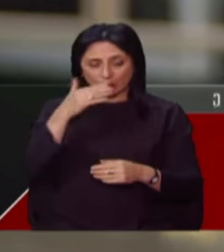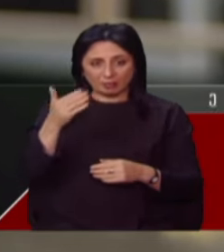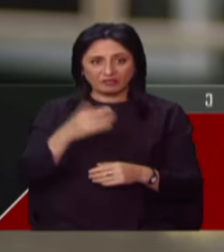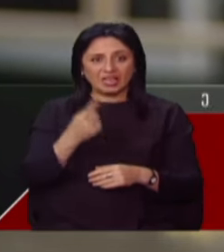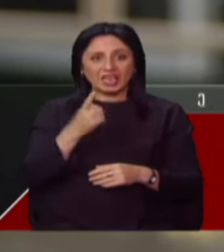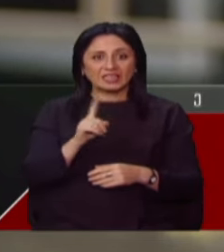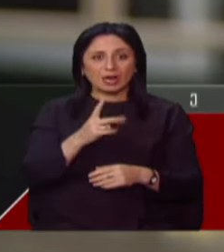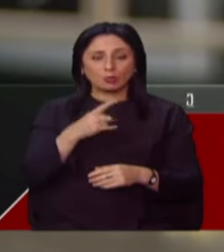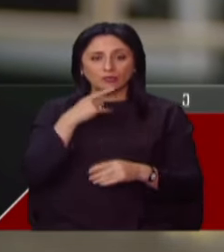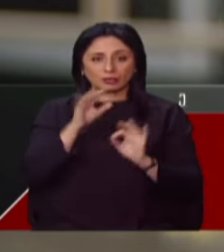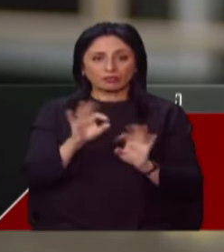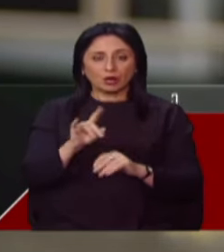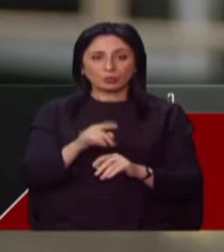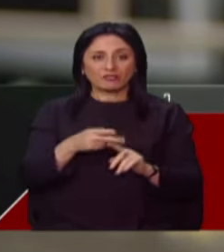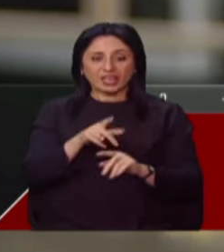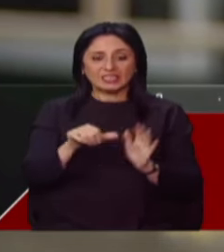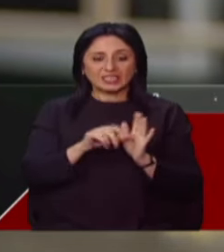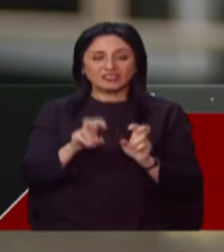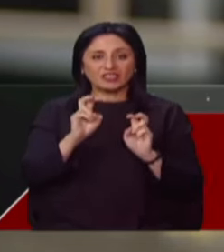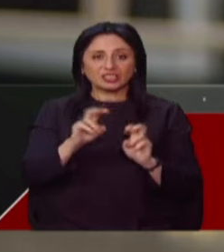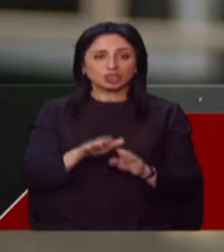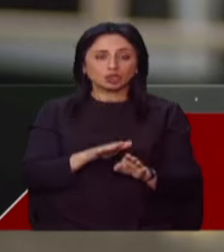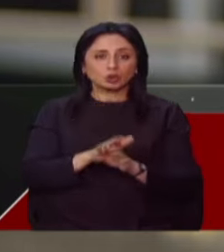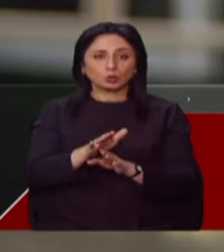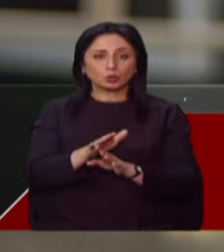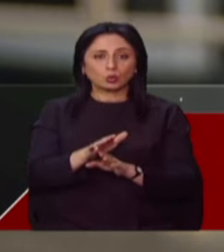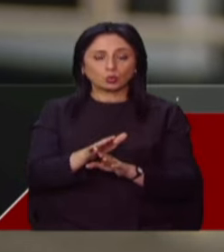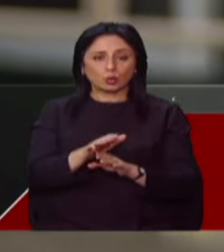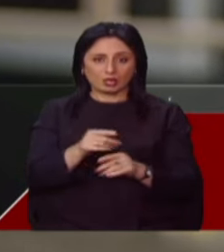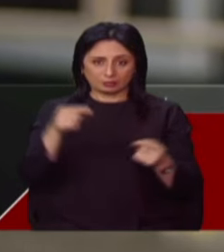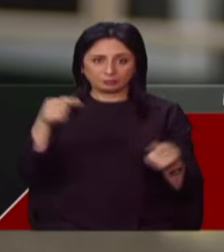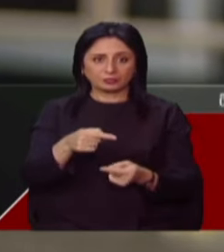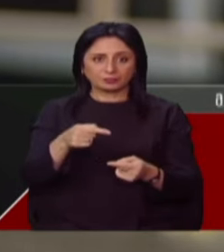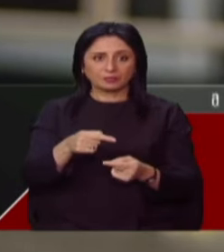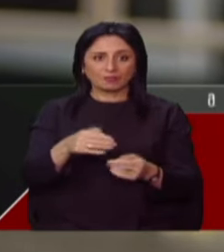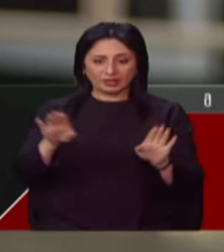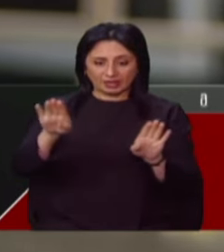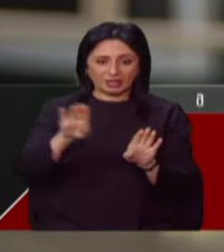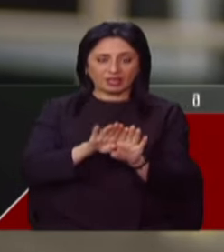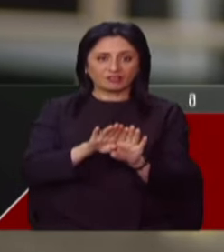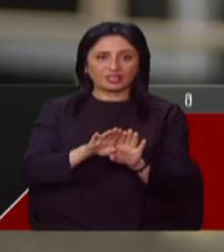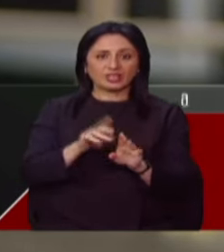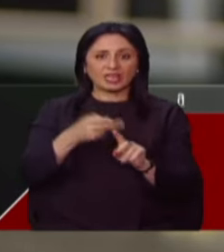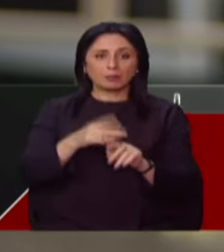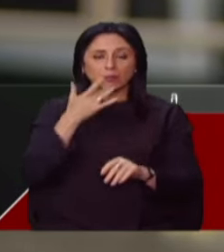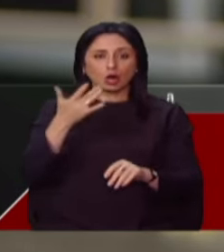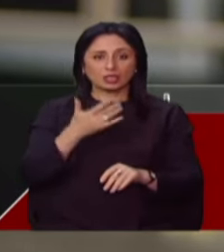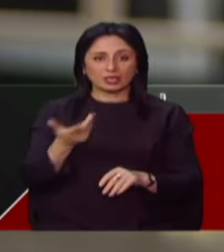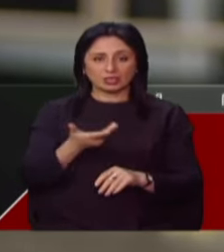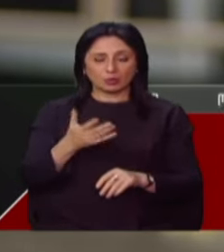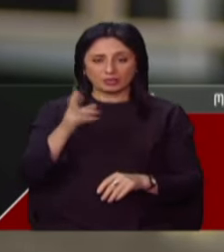მხრიდან. ერთი რამ უნდა აღინიშნოს, რომ ეს ინვესტიციები სულად ეხმიანება და თანხმედრაშია იმ პოლიტიკასთან,